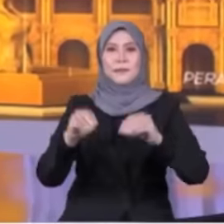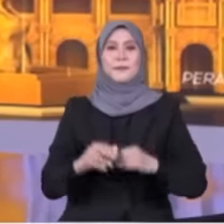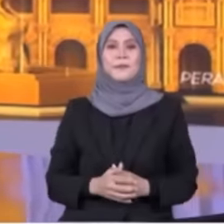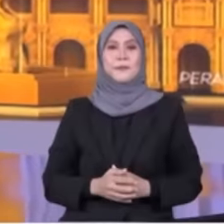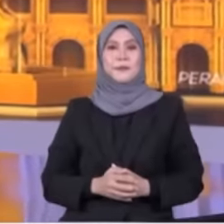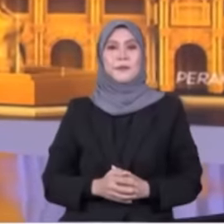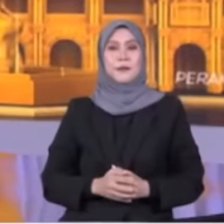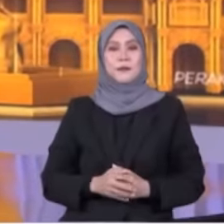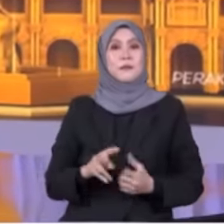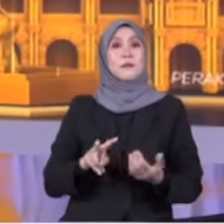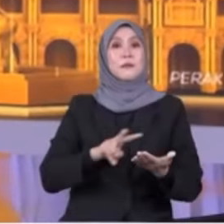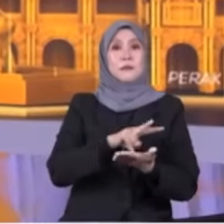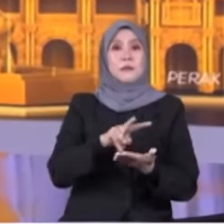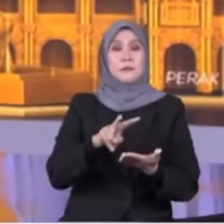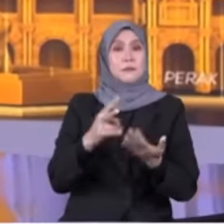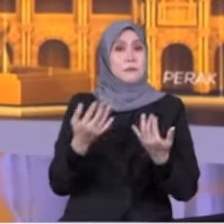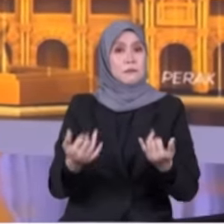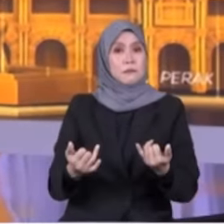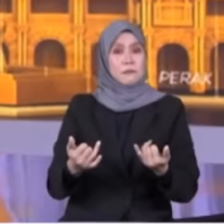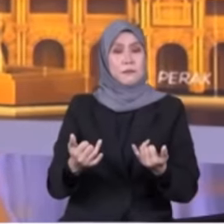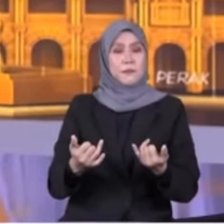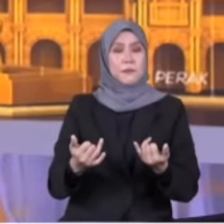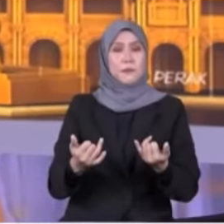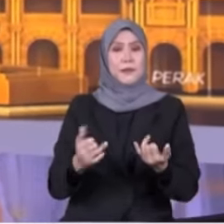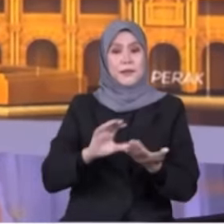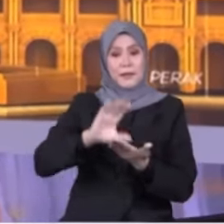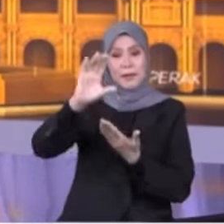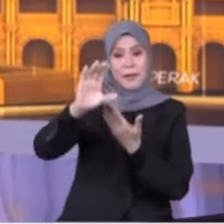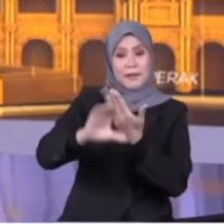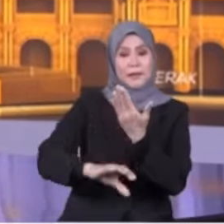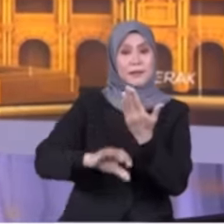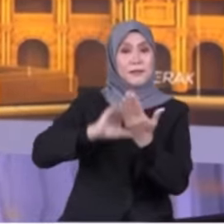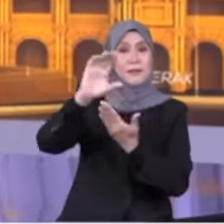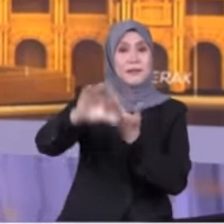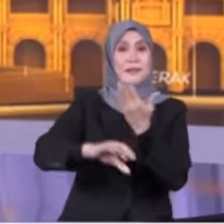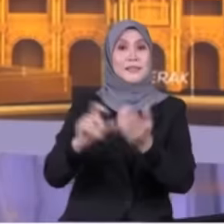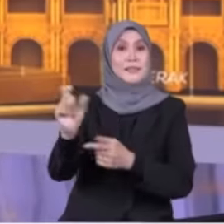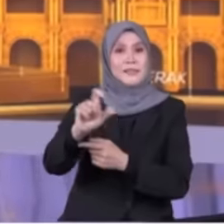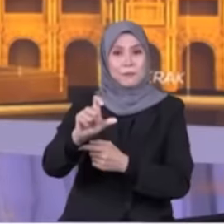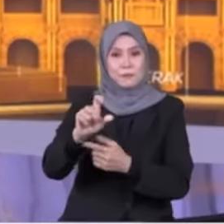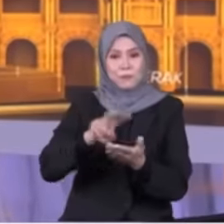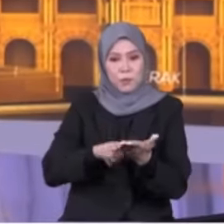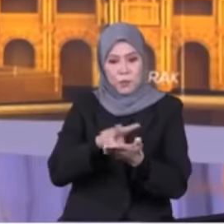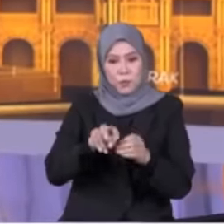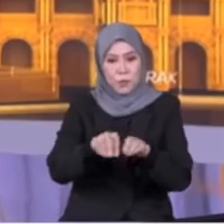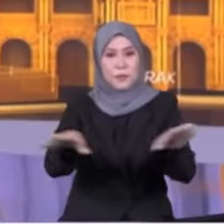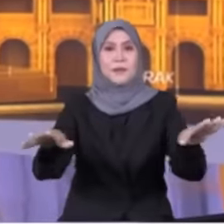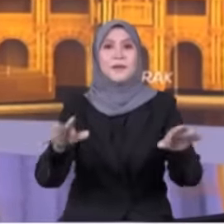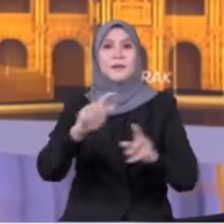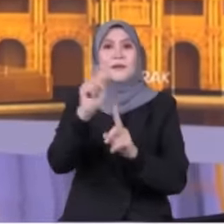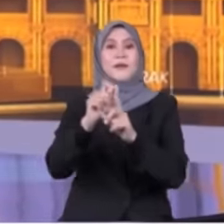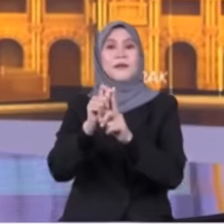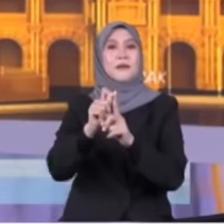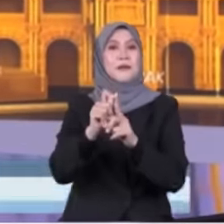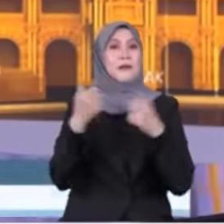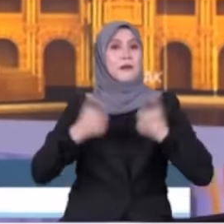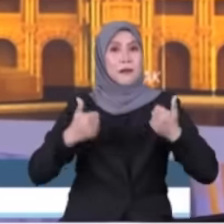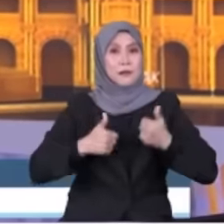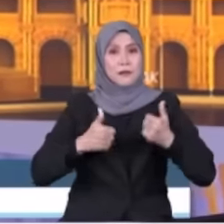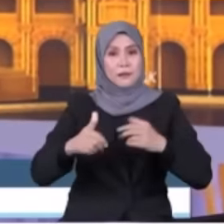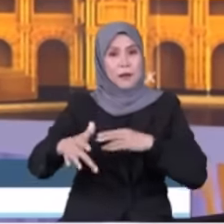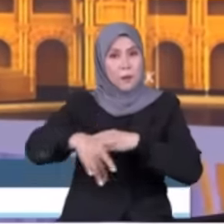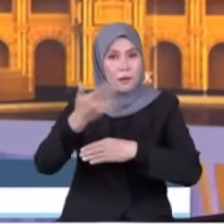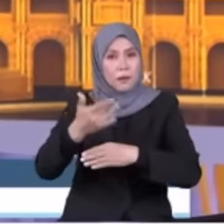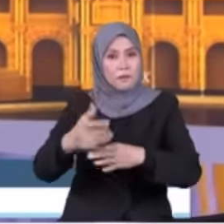susulan tularnya satu Tangkap Layar kalender Islam keluaran jakem di bidang sosial yang menunjukkan tari Idol Fitri di awalkan sehari